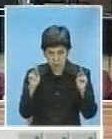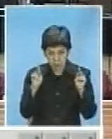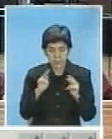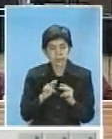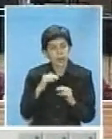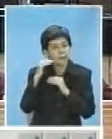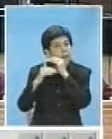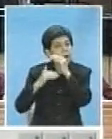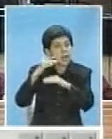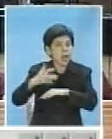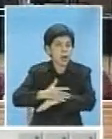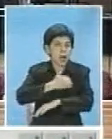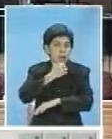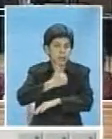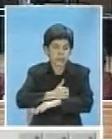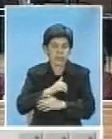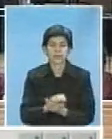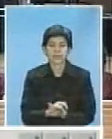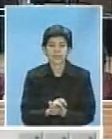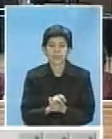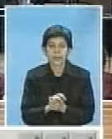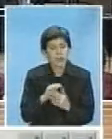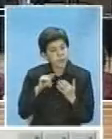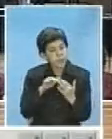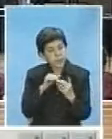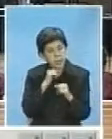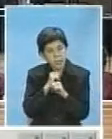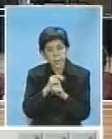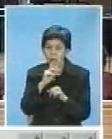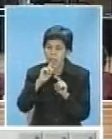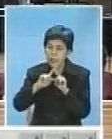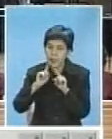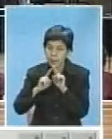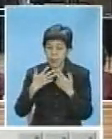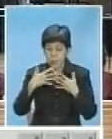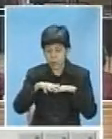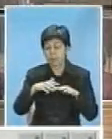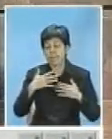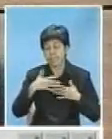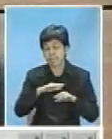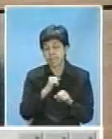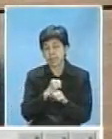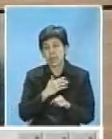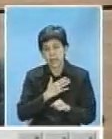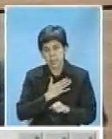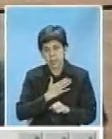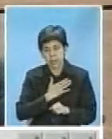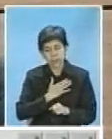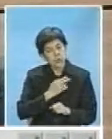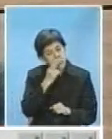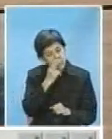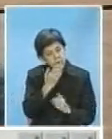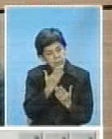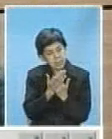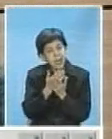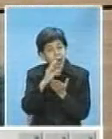การพัฒนาการเมืองการสื่อสารมวลชนและการมีส่วนร่วมของประชาชนดิฉันจึงพิจารณ